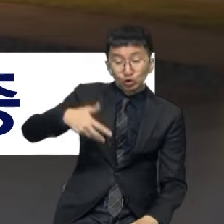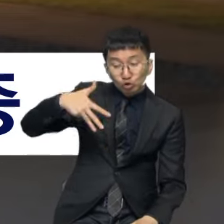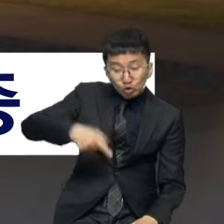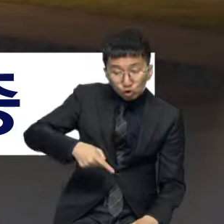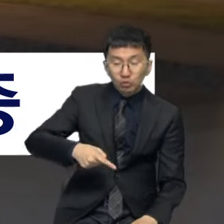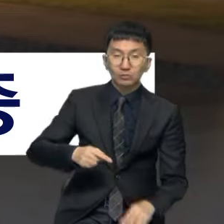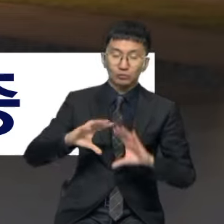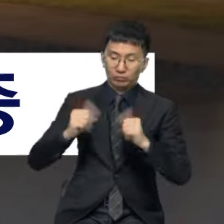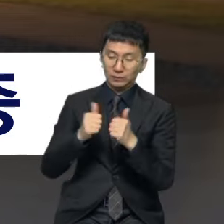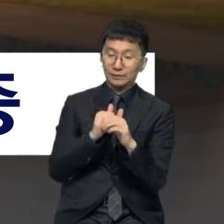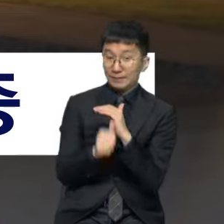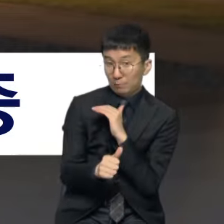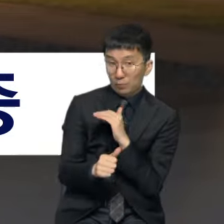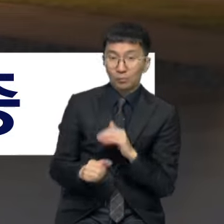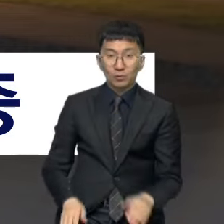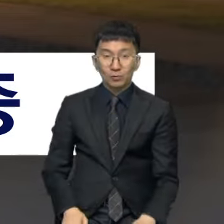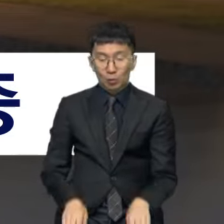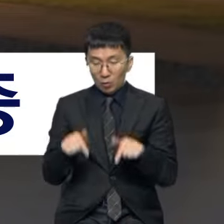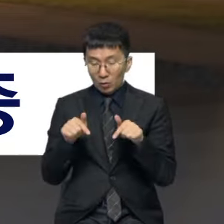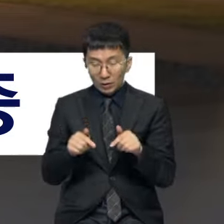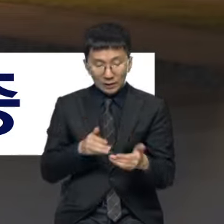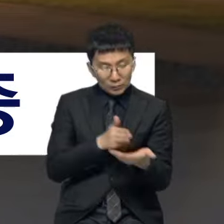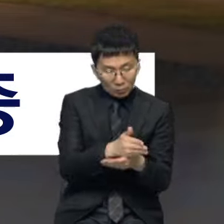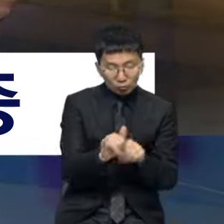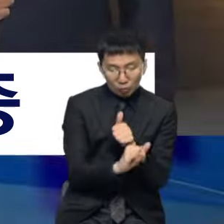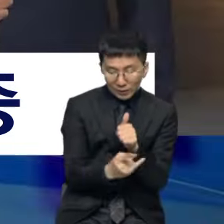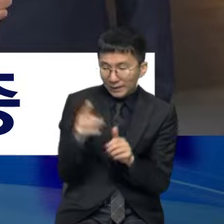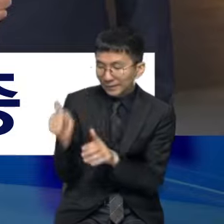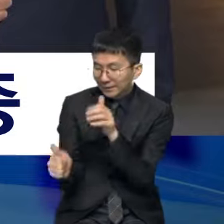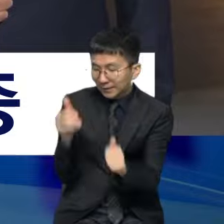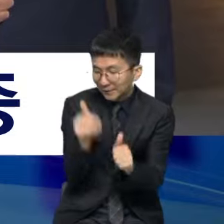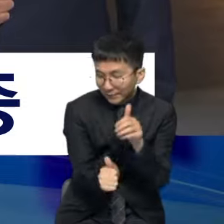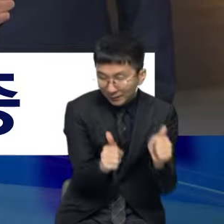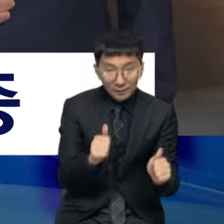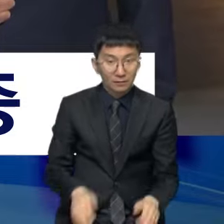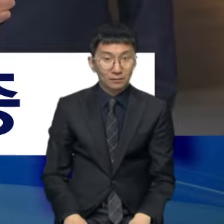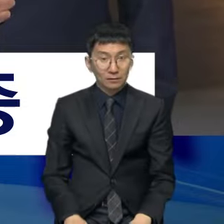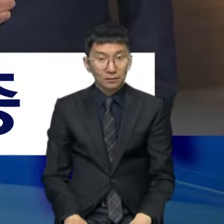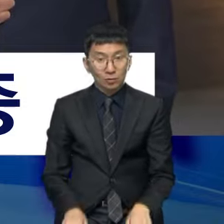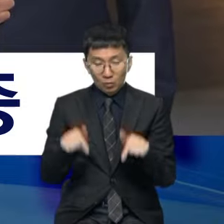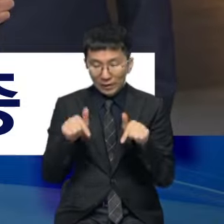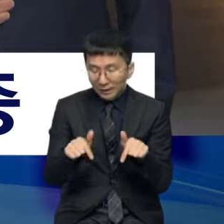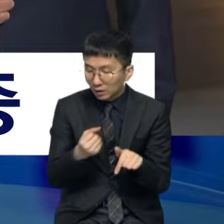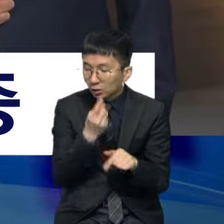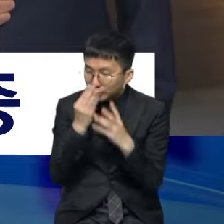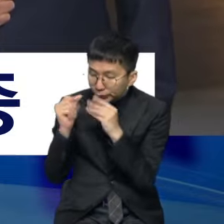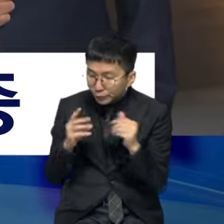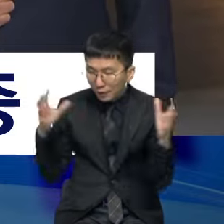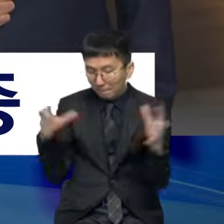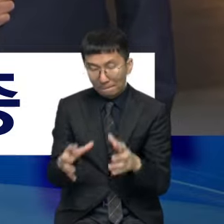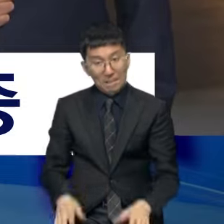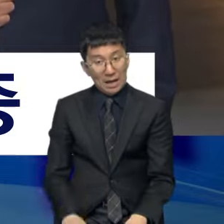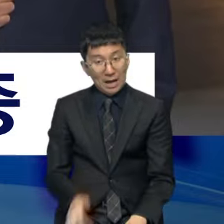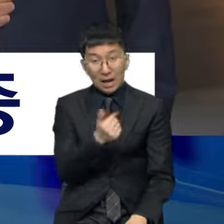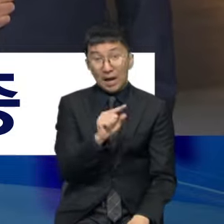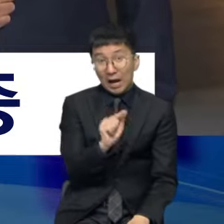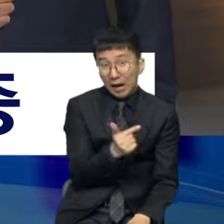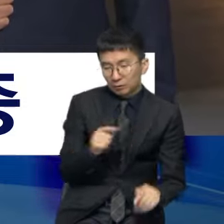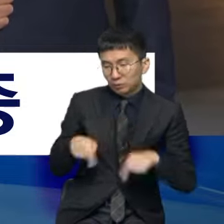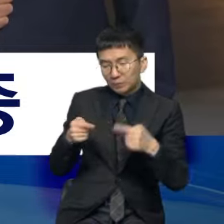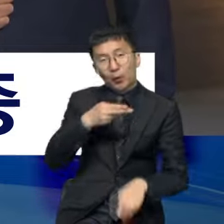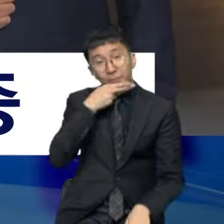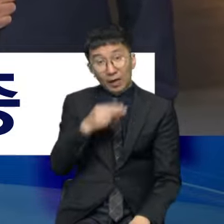소속 상임위원장, 간사단 등이 참석을 했습니다. 이 한동훈 대표를 제외했다는 점, 또 특검법 재표결 표단속을 위한